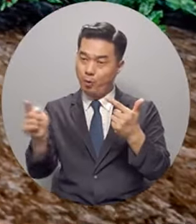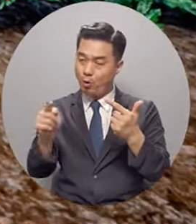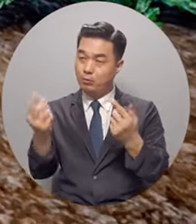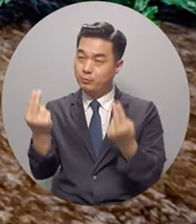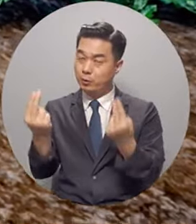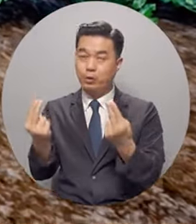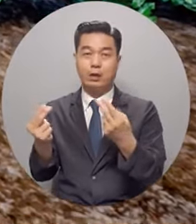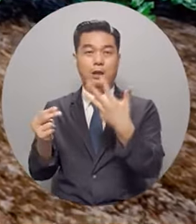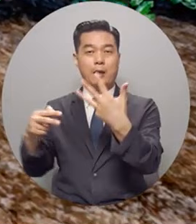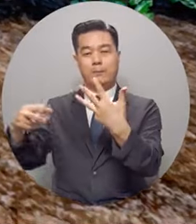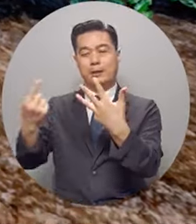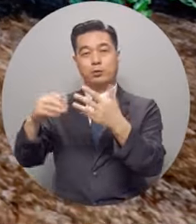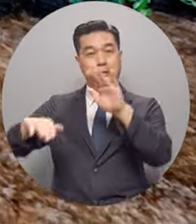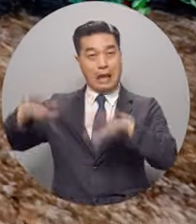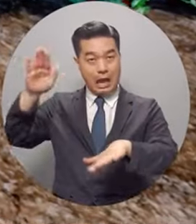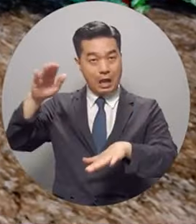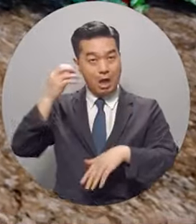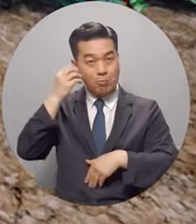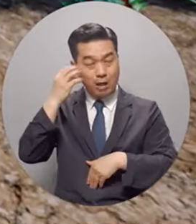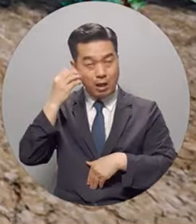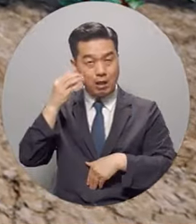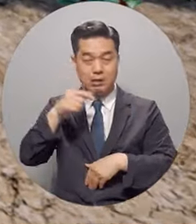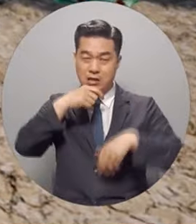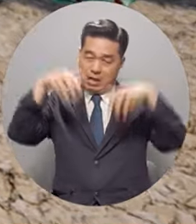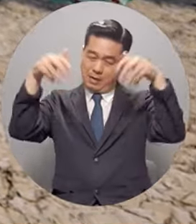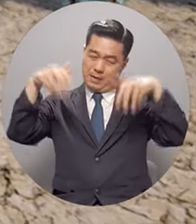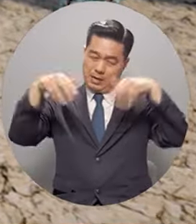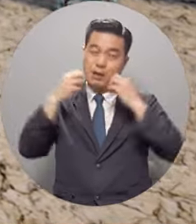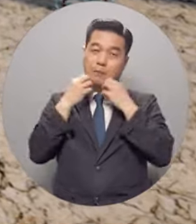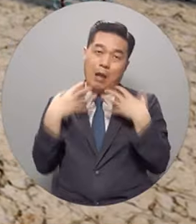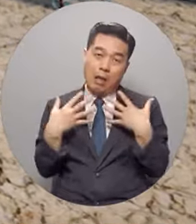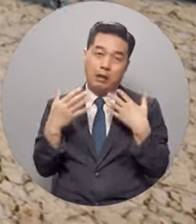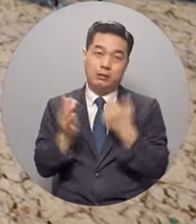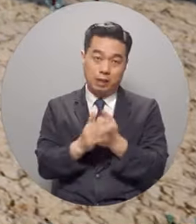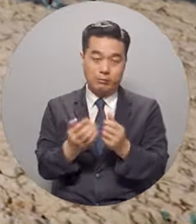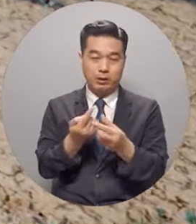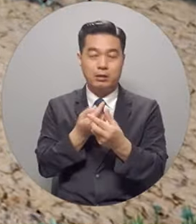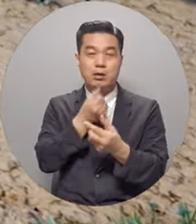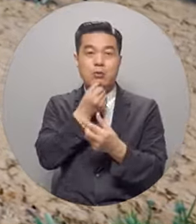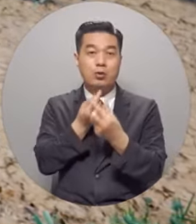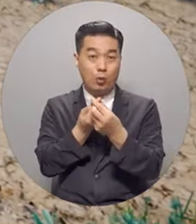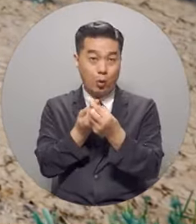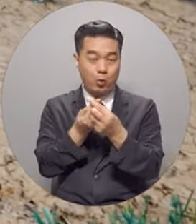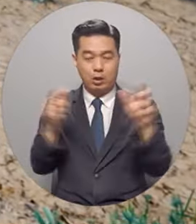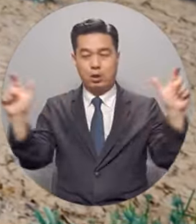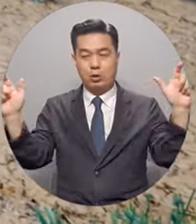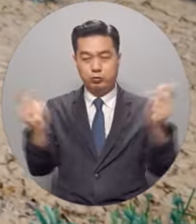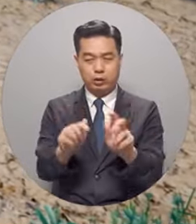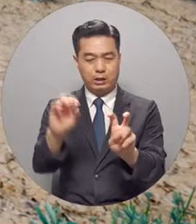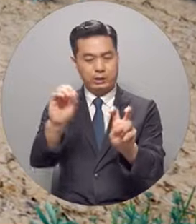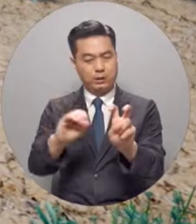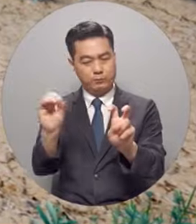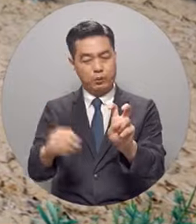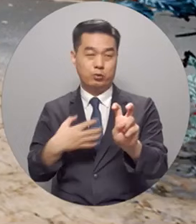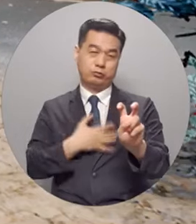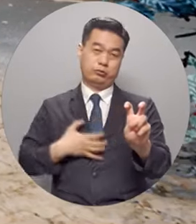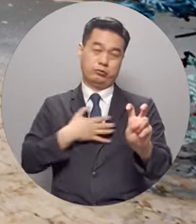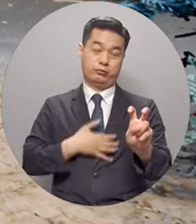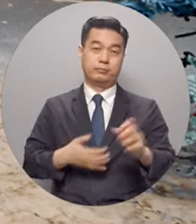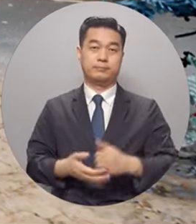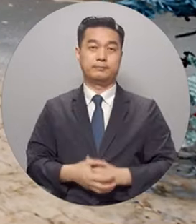높았습니다 여기에 가뭄까지 겹치면서 원두 생산량이 20% 감소할 것으로 예상되고